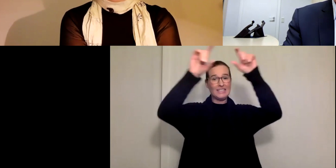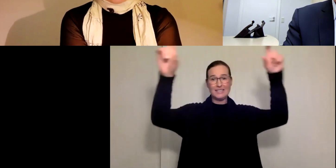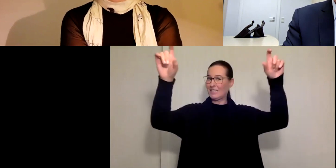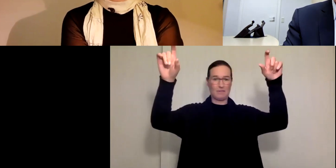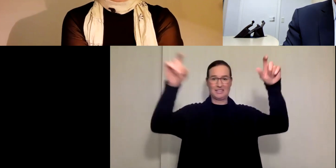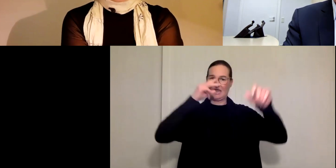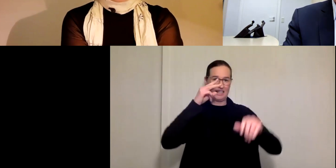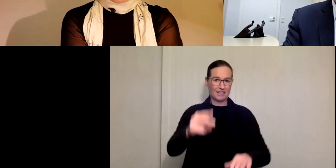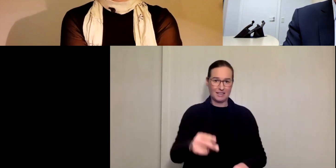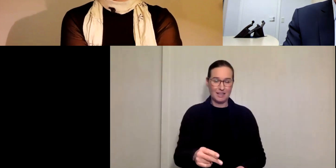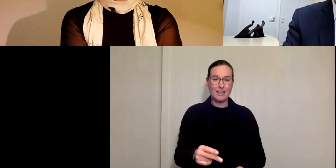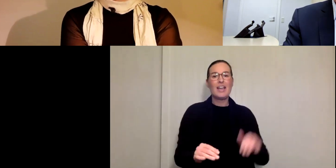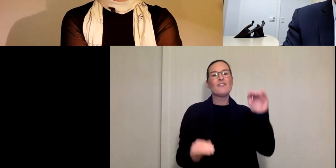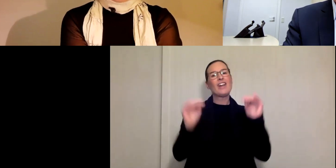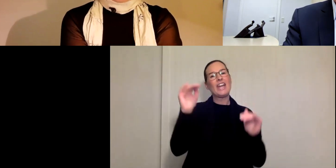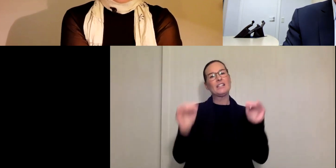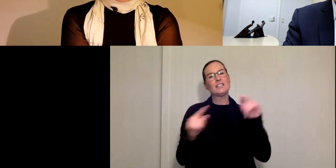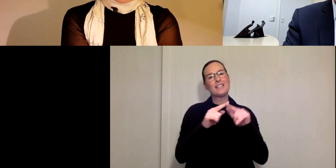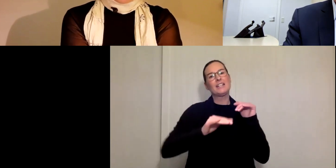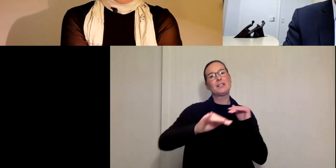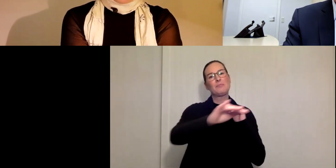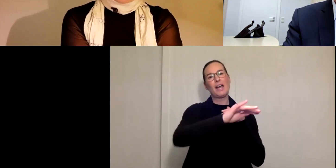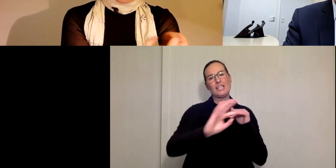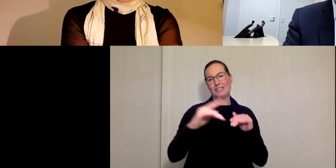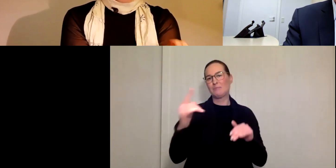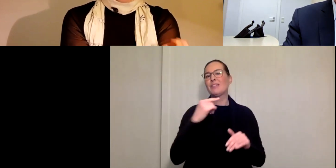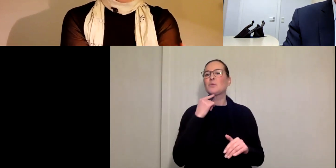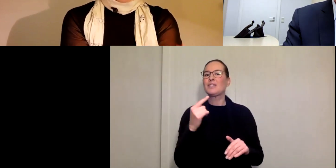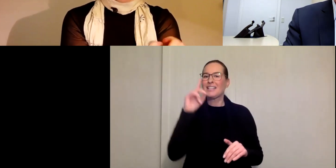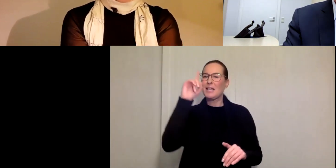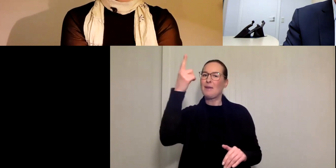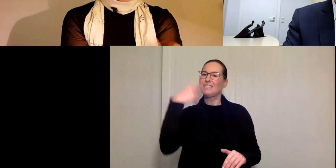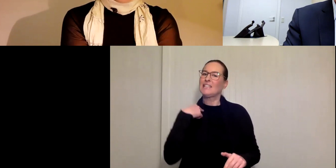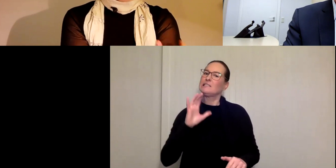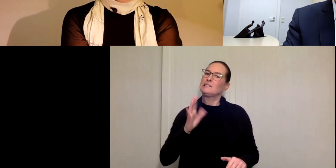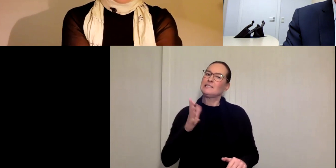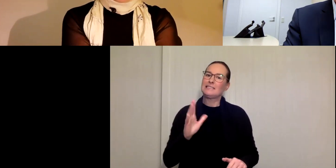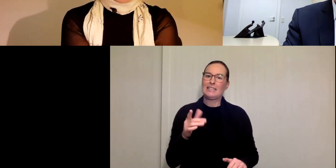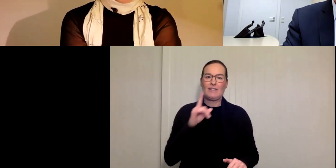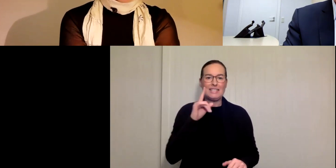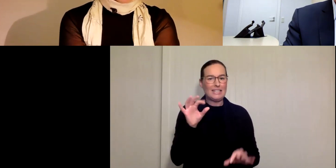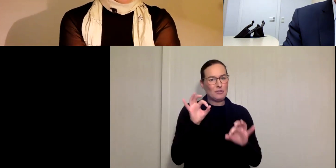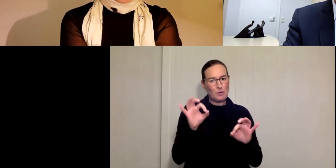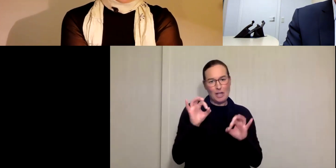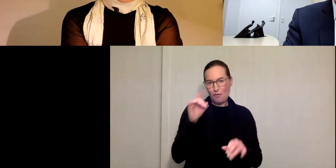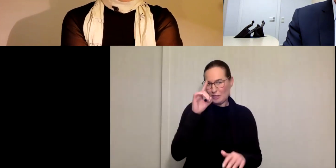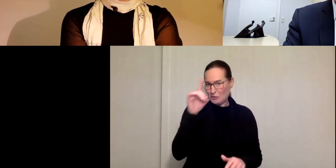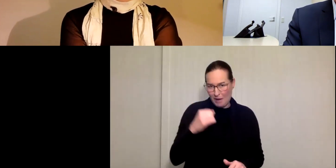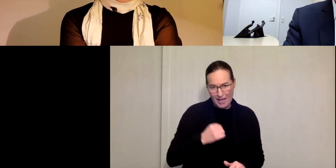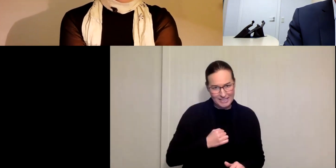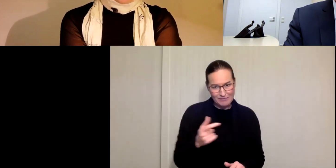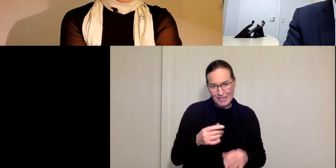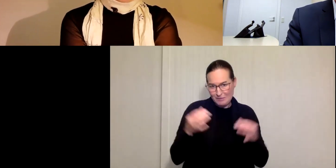anderen Bereichen, das finde ich sehr vage, was Sie da gesagt haben, Herr Meister, da kann ich mir nicht richtig vorstellen, was Sie genau damit meinen. Vielleicht brauche ich da